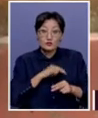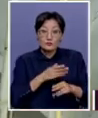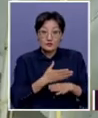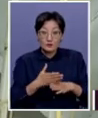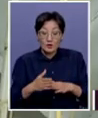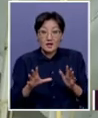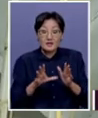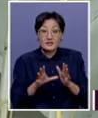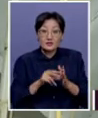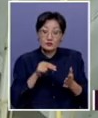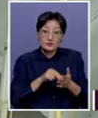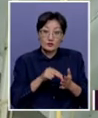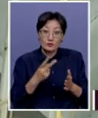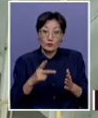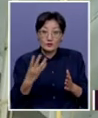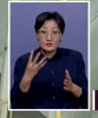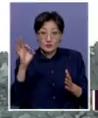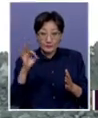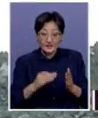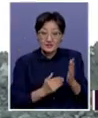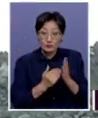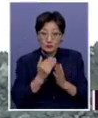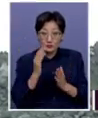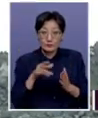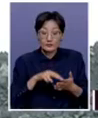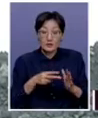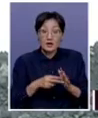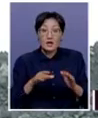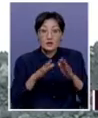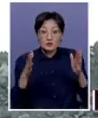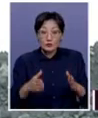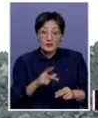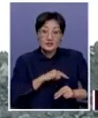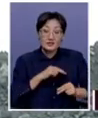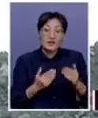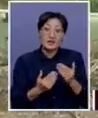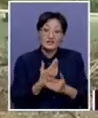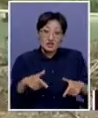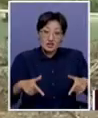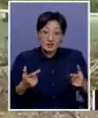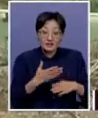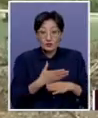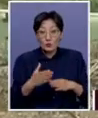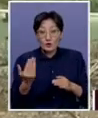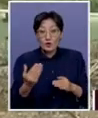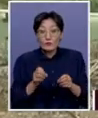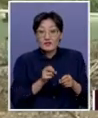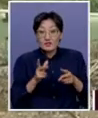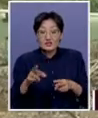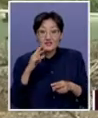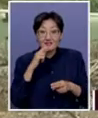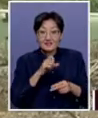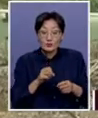және электр тарифтері 34%-ға өседі. Сондай-ақ станцияның жұмысы қайта жаңғырғаннан кейін одан бөлінетін